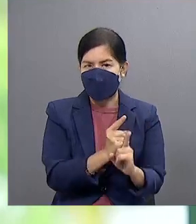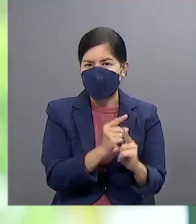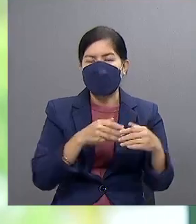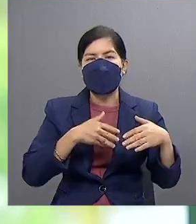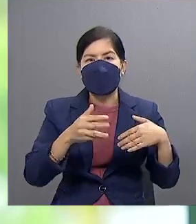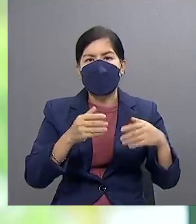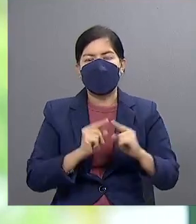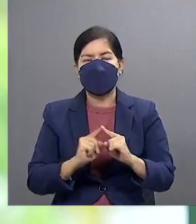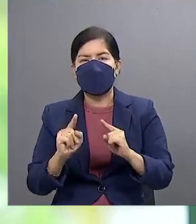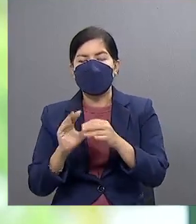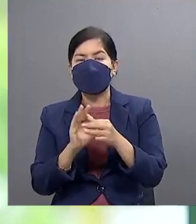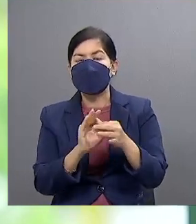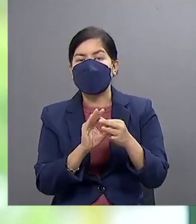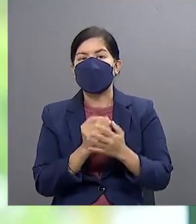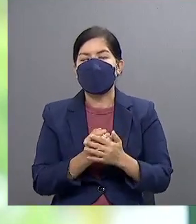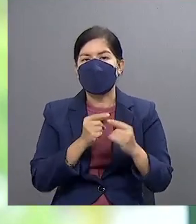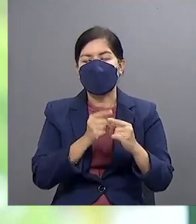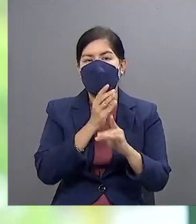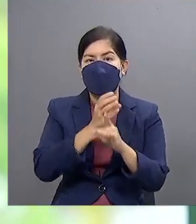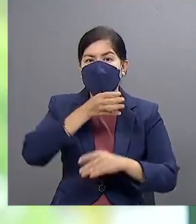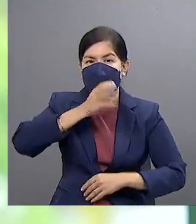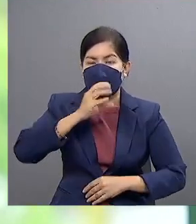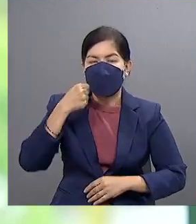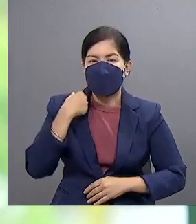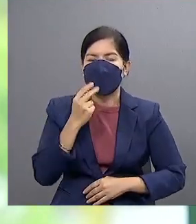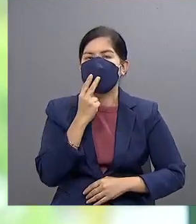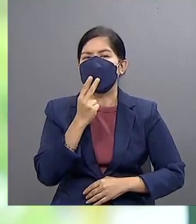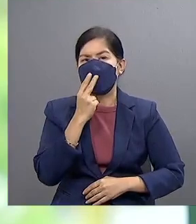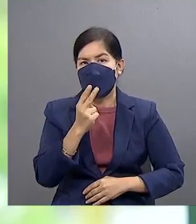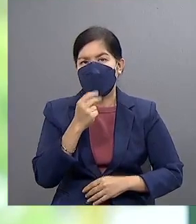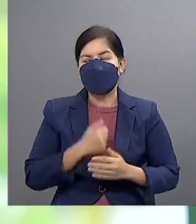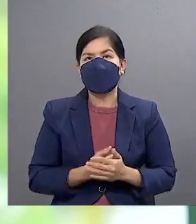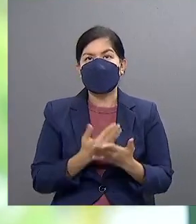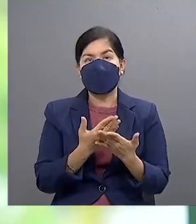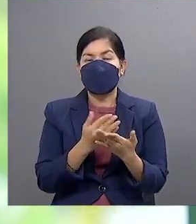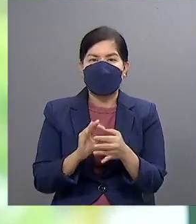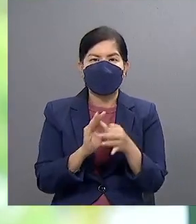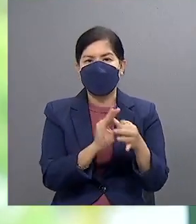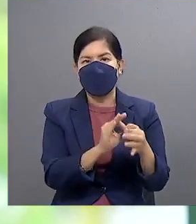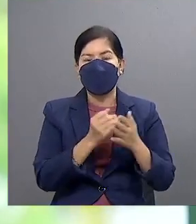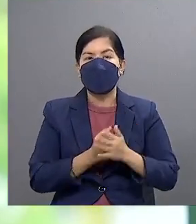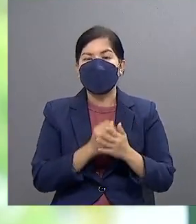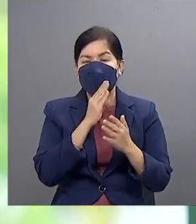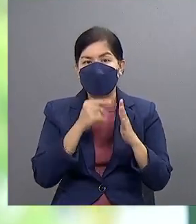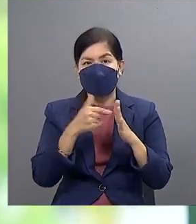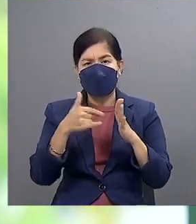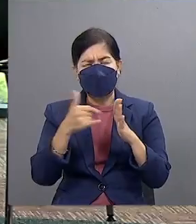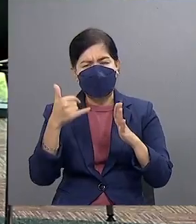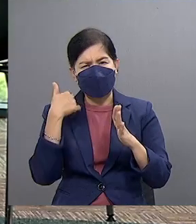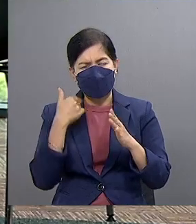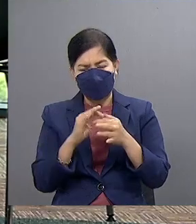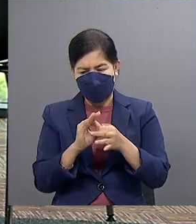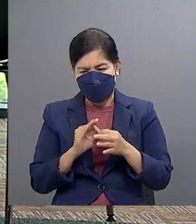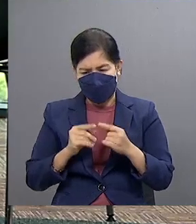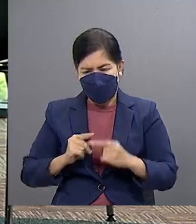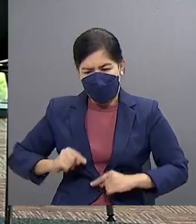รี่นะครับใช้แอลกอฮอล์หรือว่ามีการที่เรียกว่าใช้ยาบางอย่างนะครับที่มีผลต่อต่อมหมวกไตอย่างพวกสเ